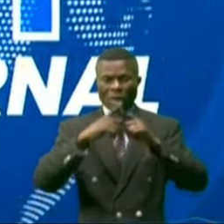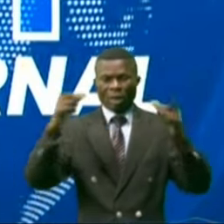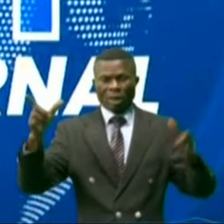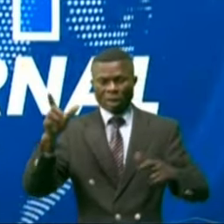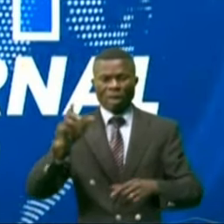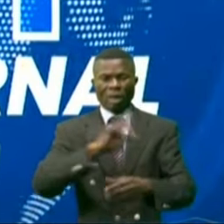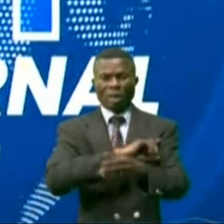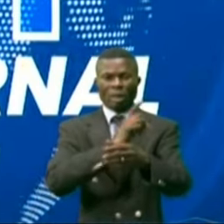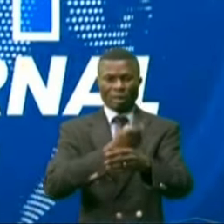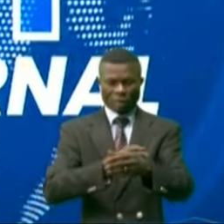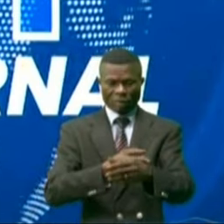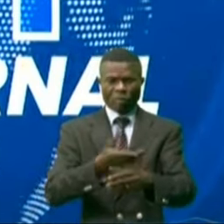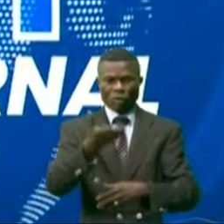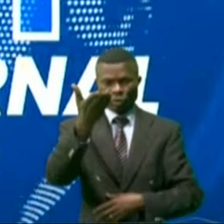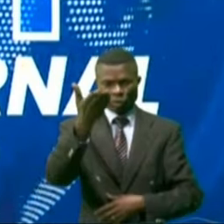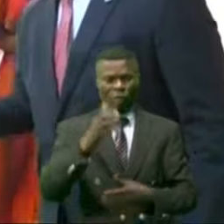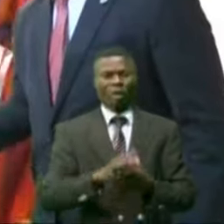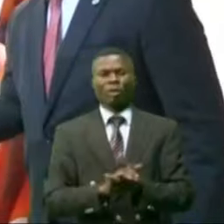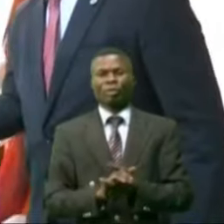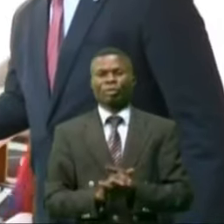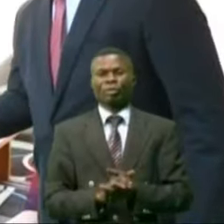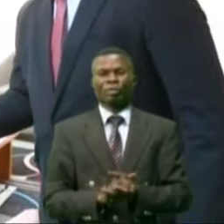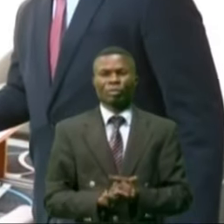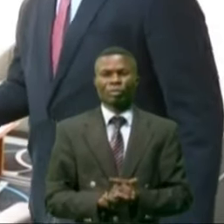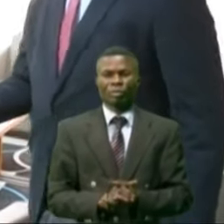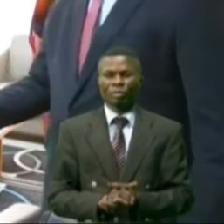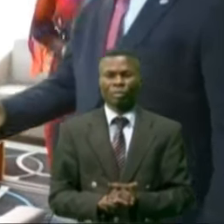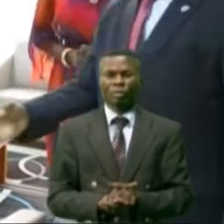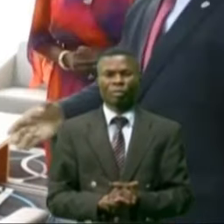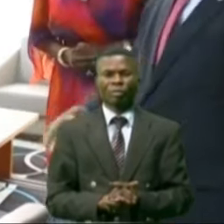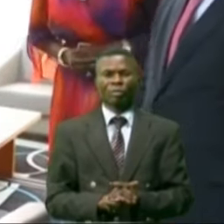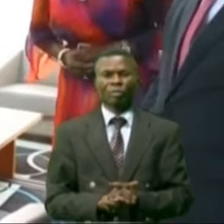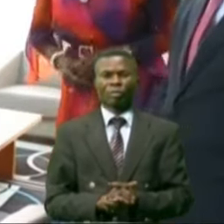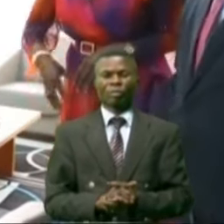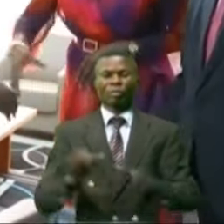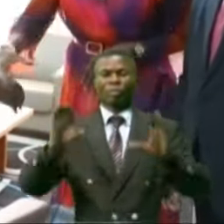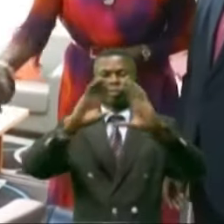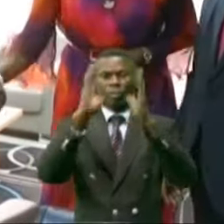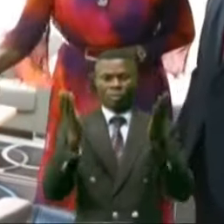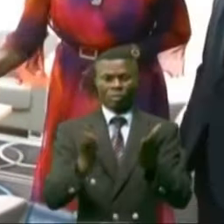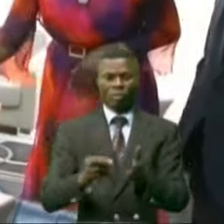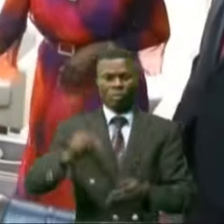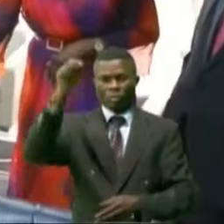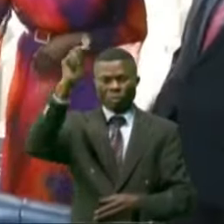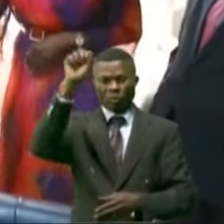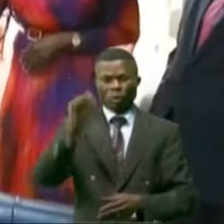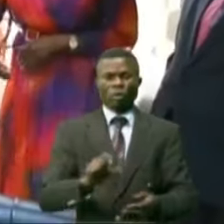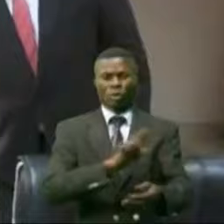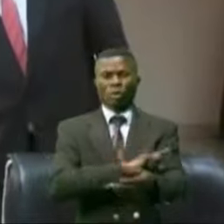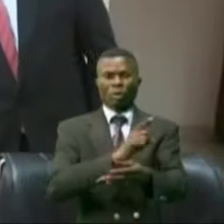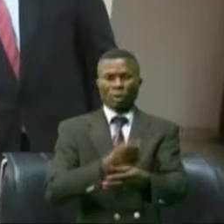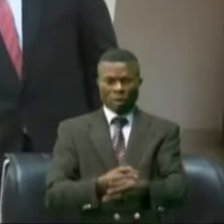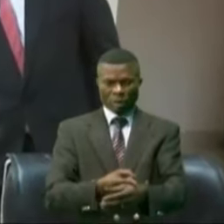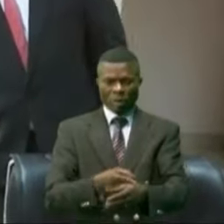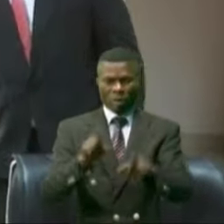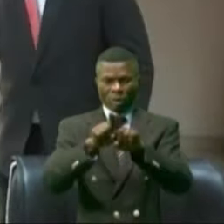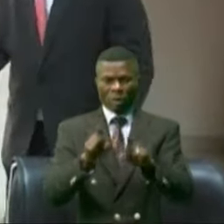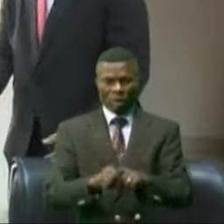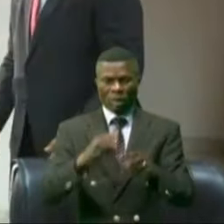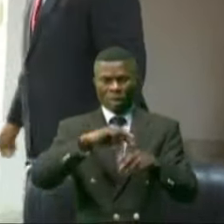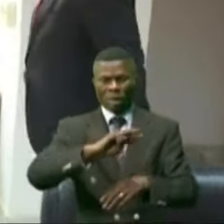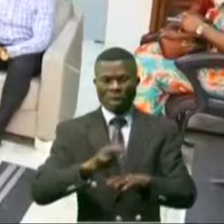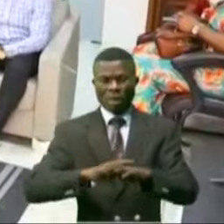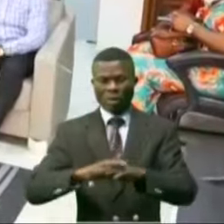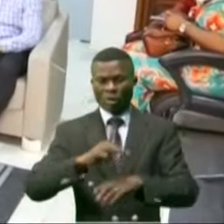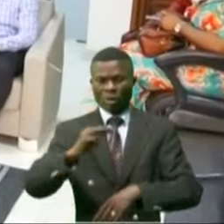Peggy Mukunda. L'accompagnement de nos communautés dans le nord et sud Kivu ainsi que dans les Maniema